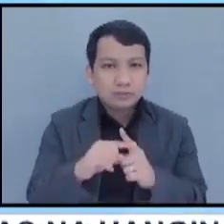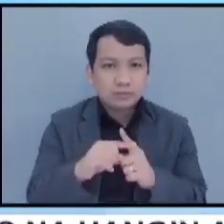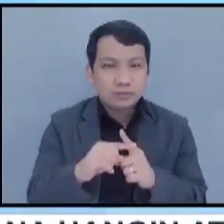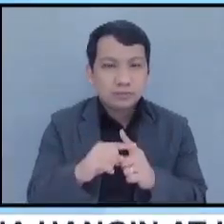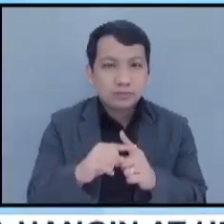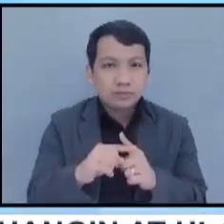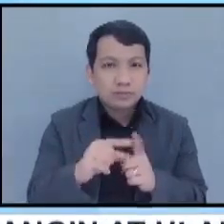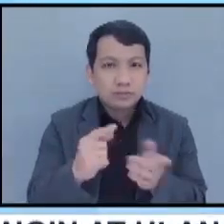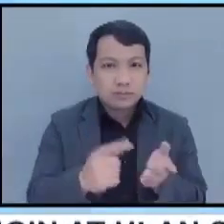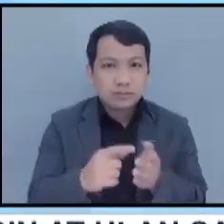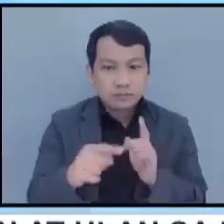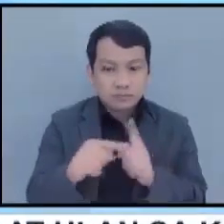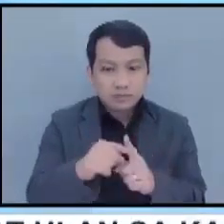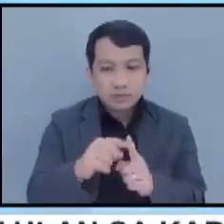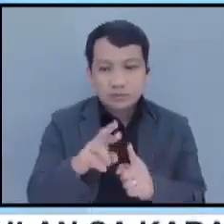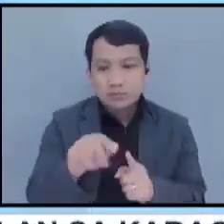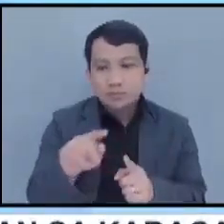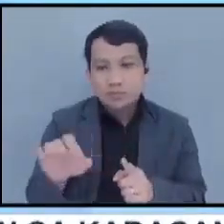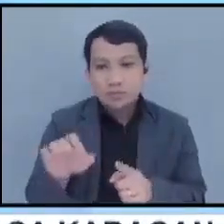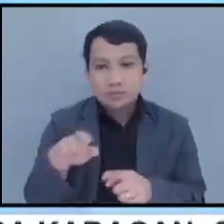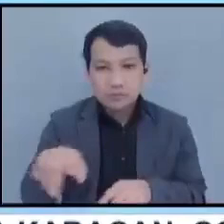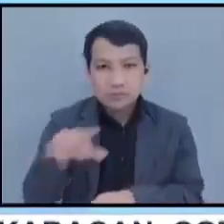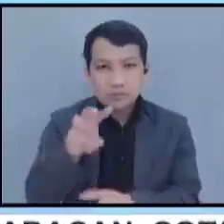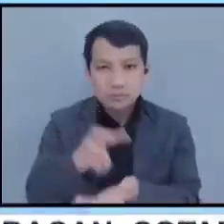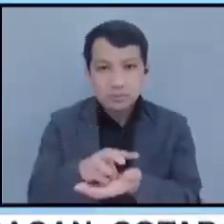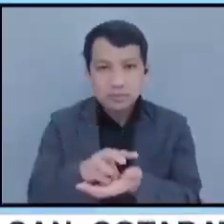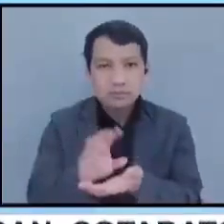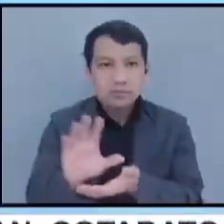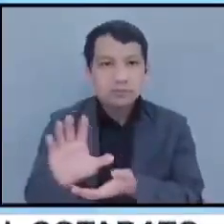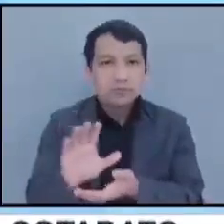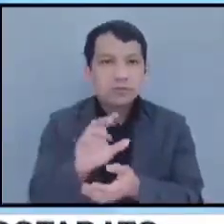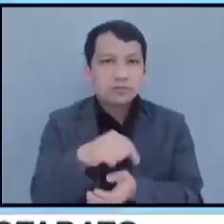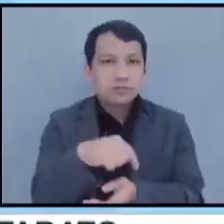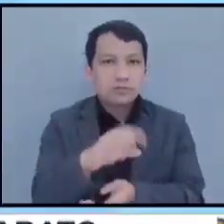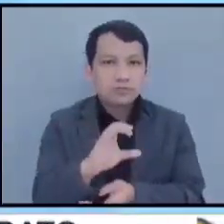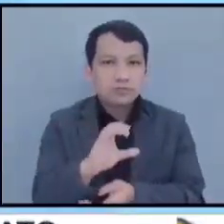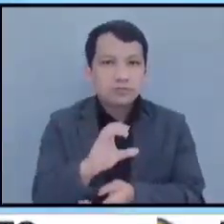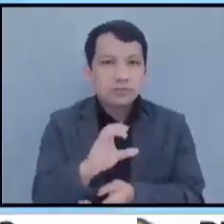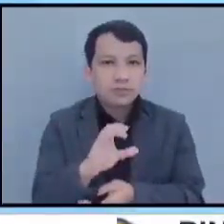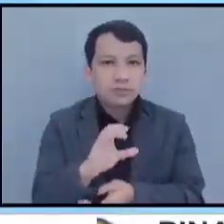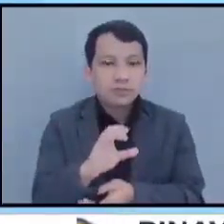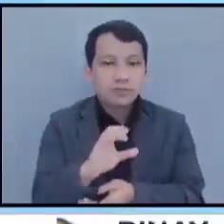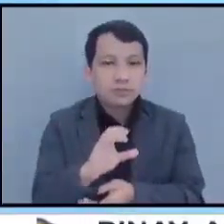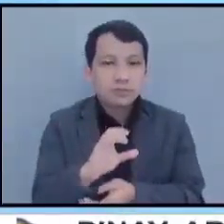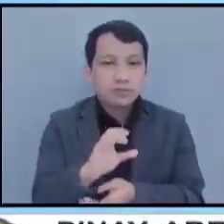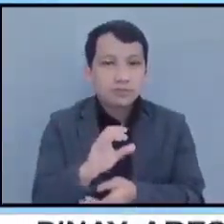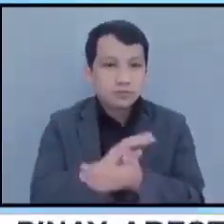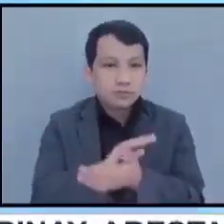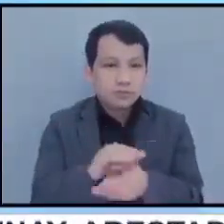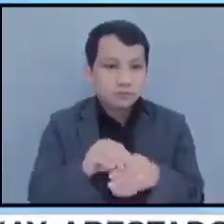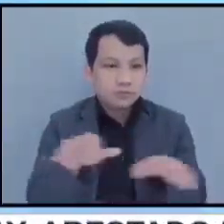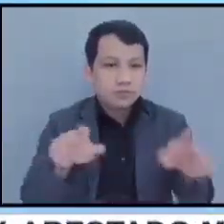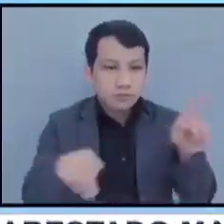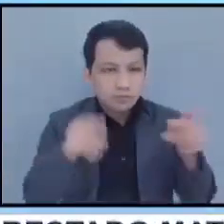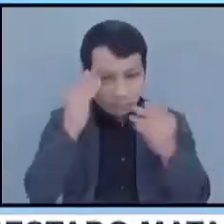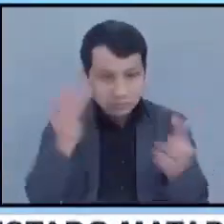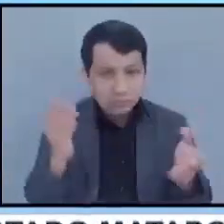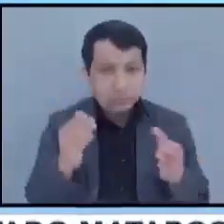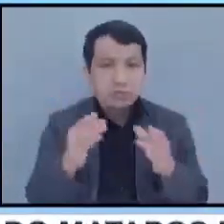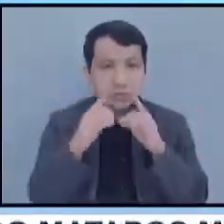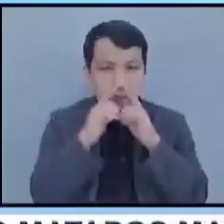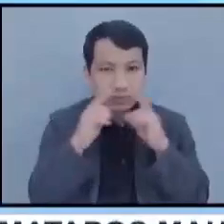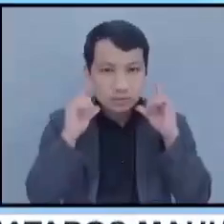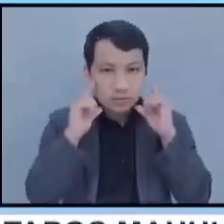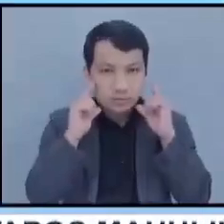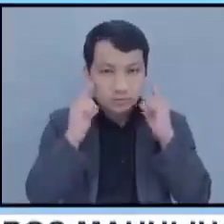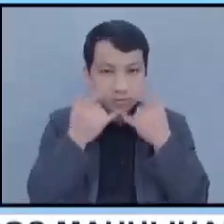lungsod. Dahil dito, pinayuhan ng Quezon City Epidemiology and Surveillance Unit ang mga residente na magsuot ng face mask,